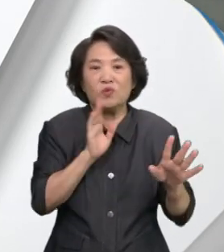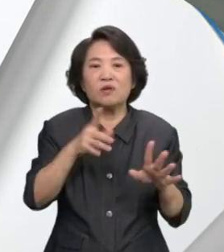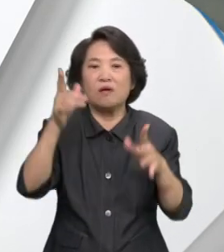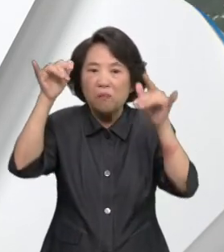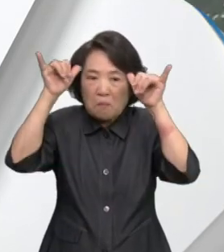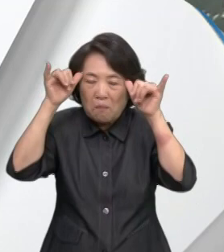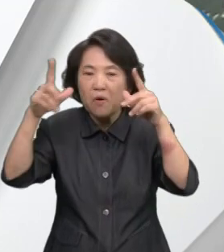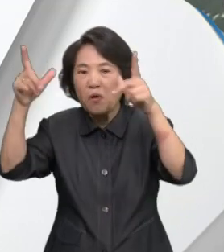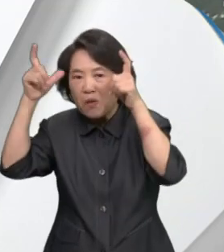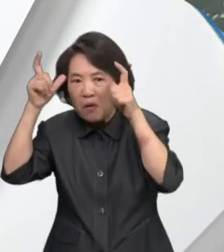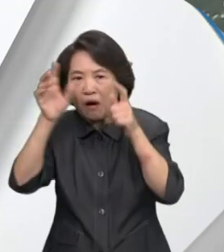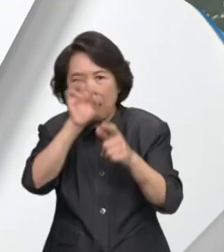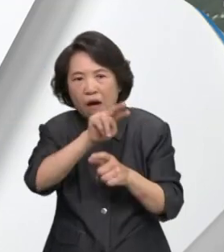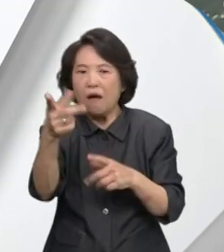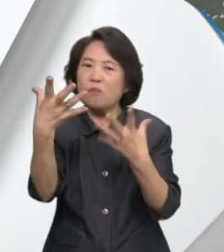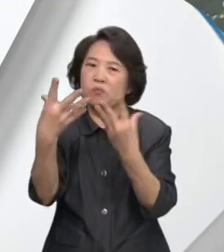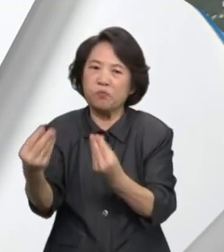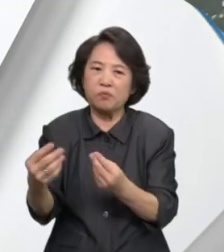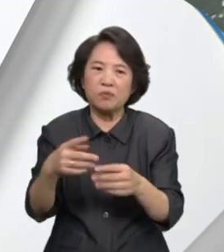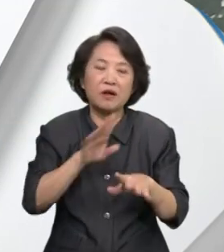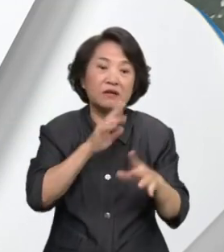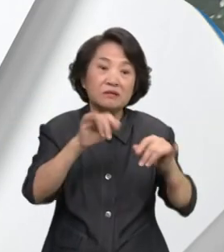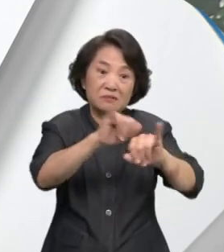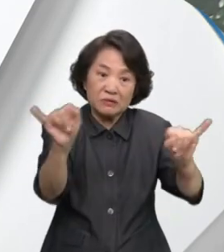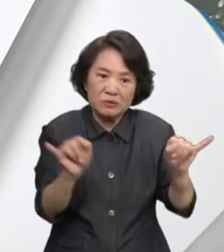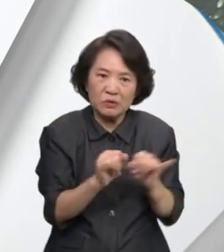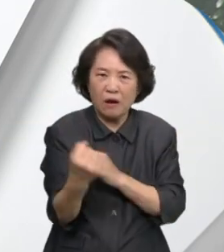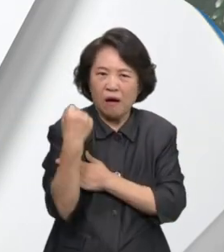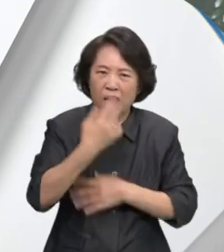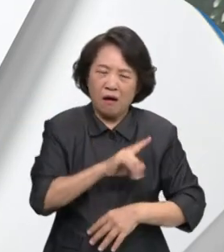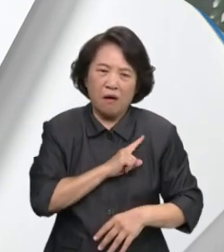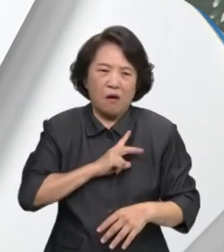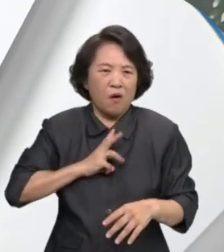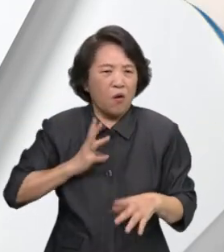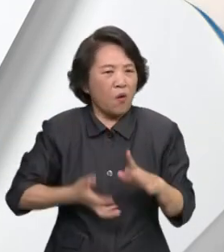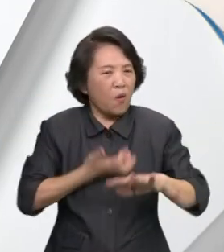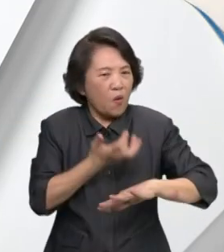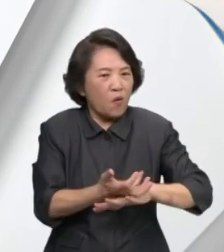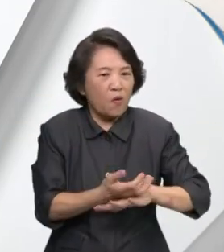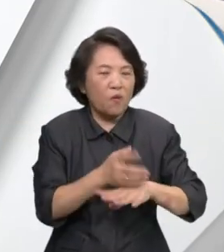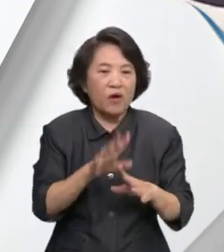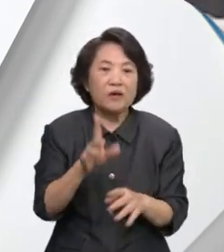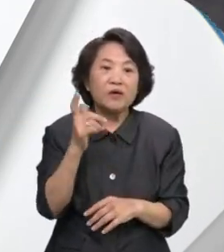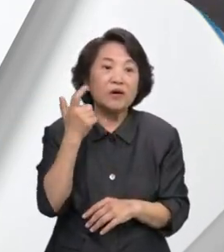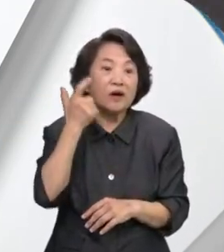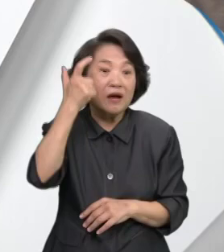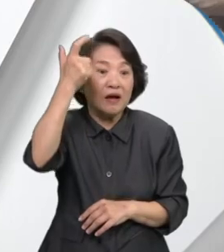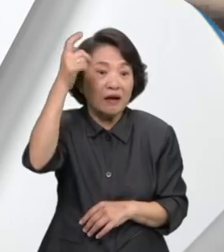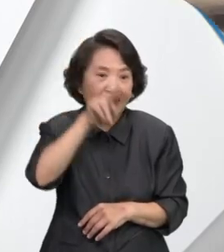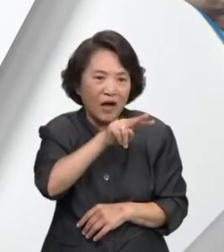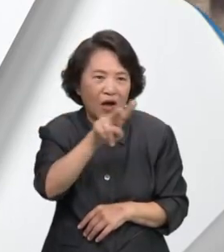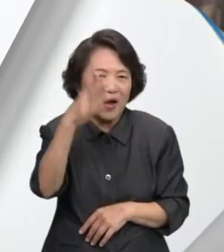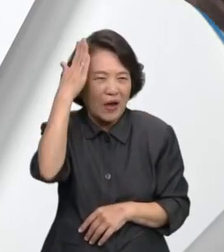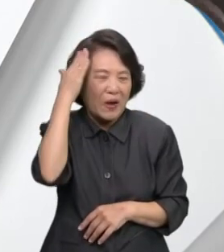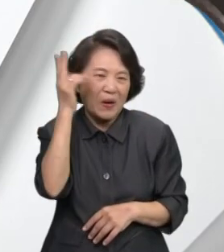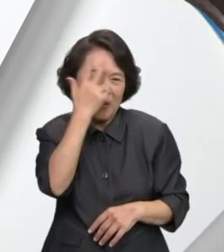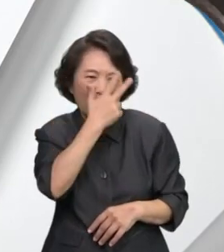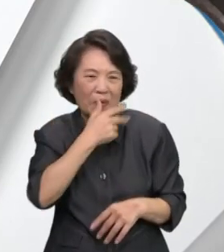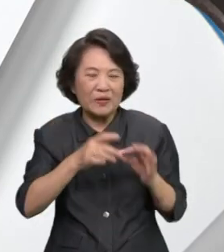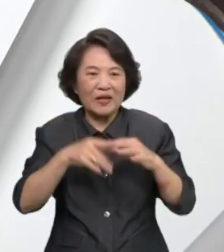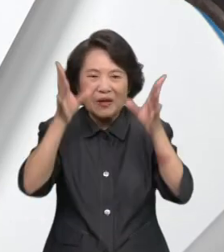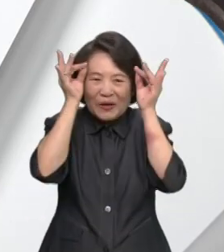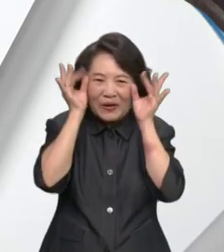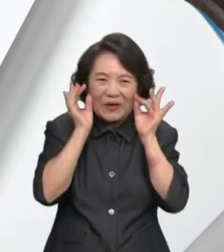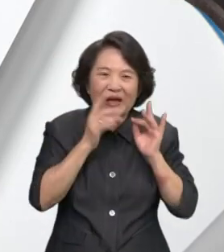咪讲出欢迎家全欠自家物嘅做爱做嘅神忙付出，还有一庄做农嘅阿公吴开开嘅面，还有贵神太行嘅